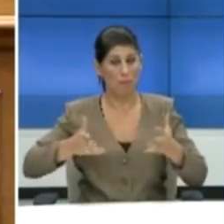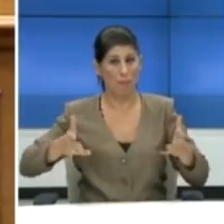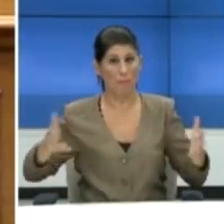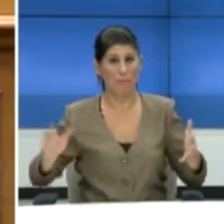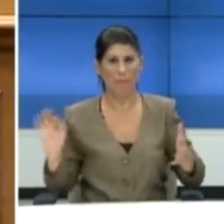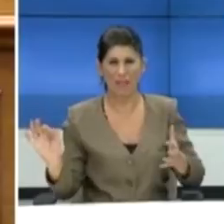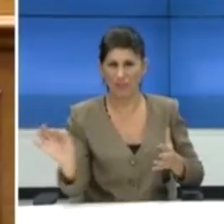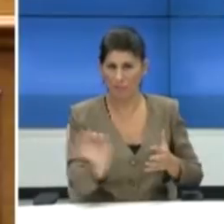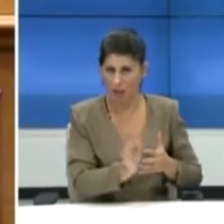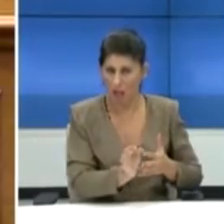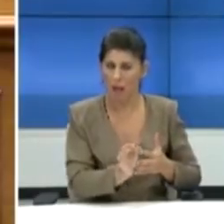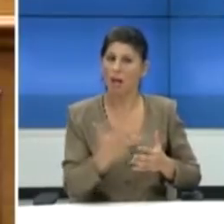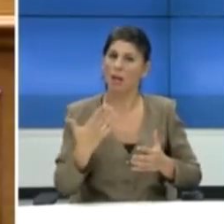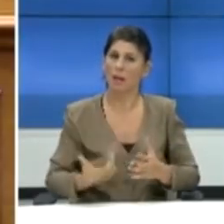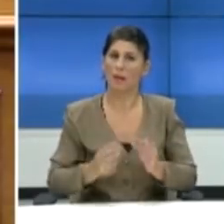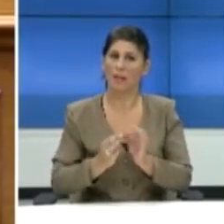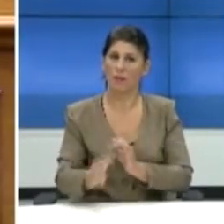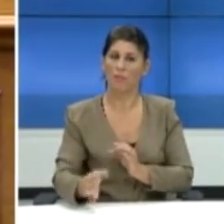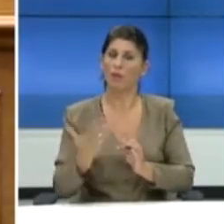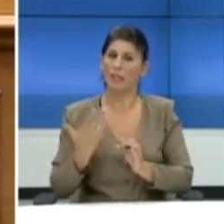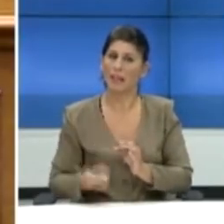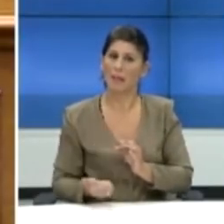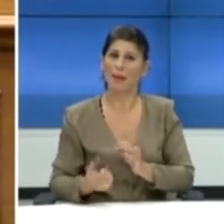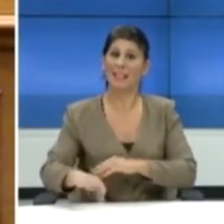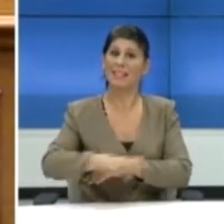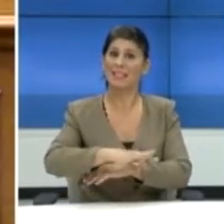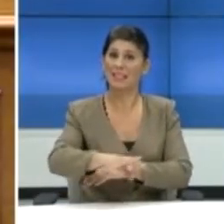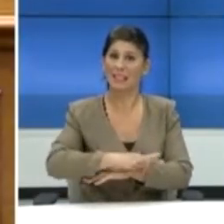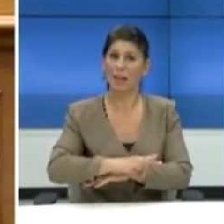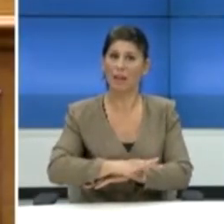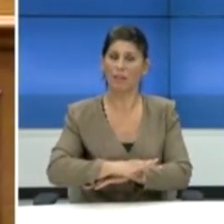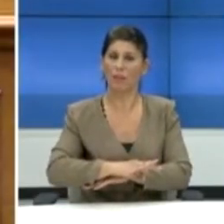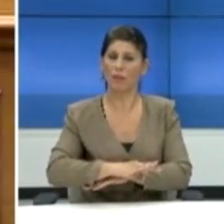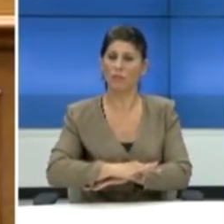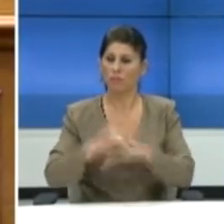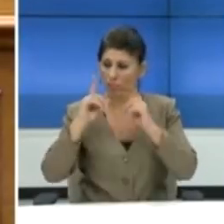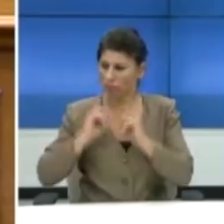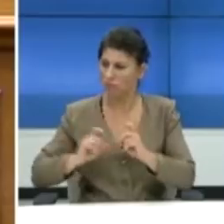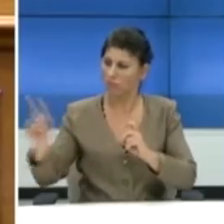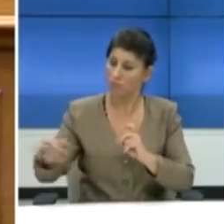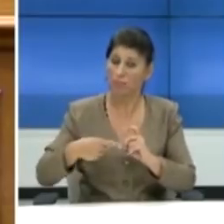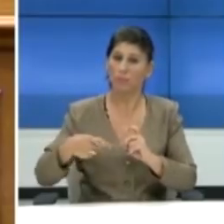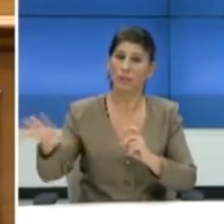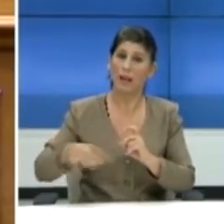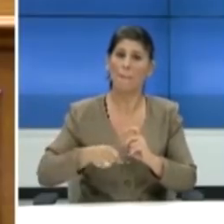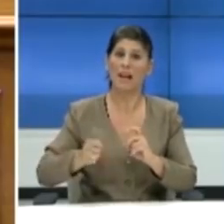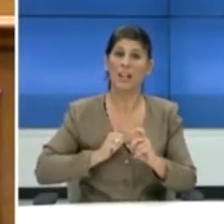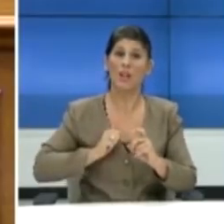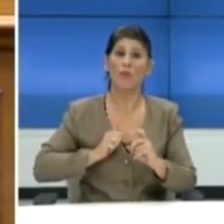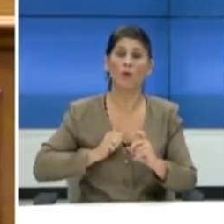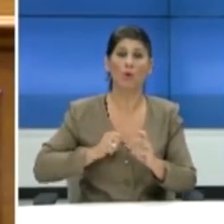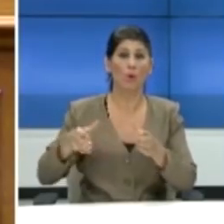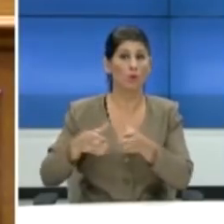της πανδημίας, να μπει σε εφαρμογή και να υπάρχει σχέδιο επίταξης όλων των δομών του ιδιωτικού